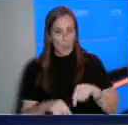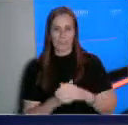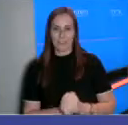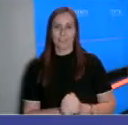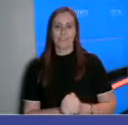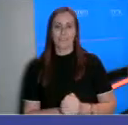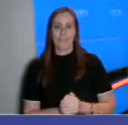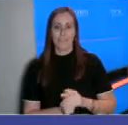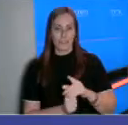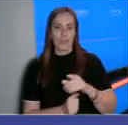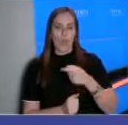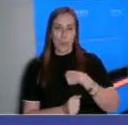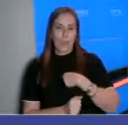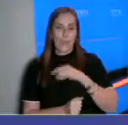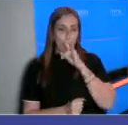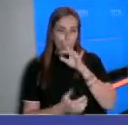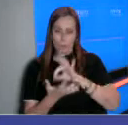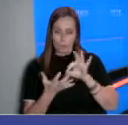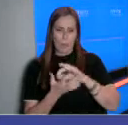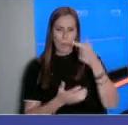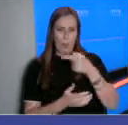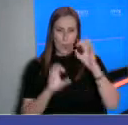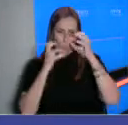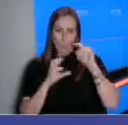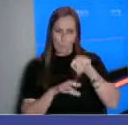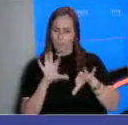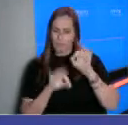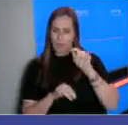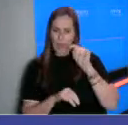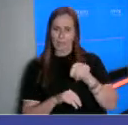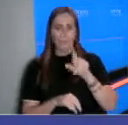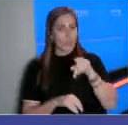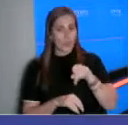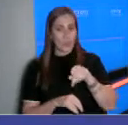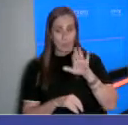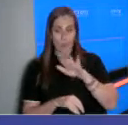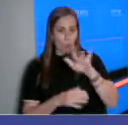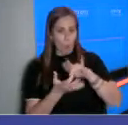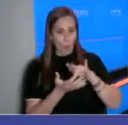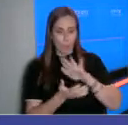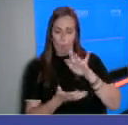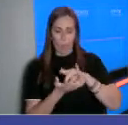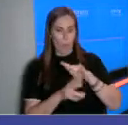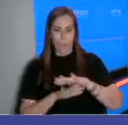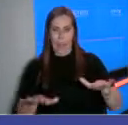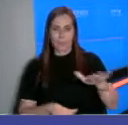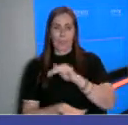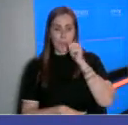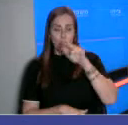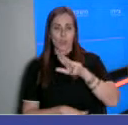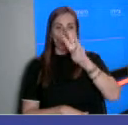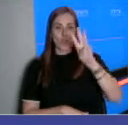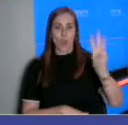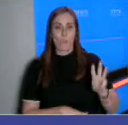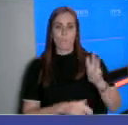איתנו. אני מזכיר, ווי קוויז, אתם פשוט כותבים את זה בגוגל, ואתם מגיעים, אתם יכולים ללכת ל... ויש את זה בכל מקום. בכל מקום בארץ. מחר יש בשוהם,